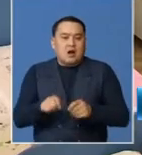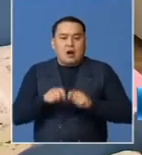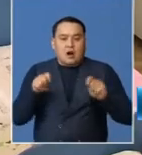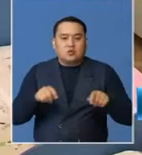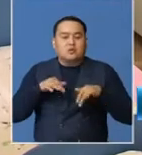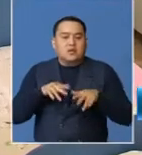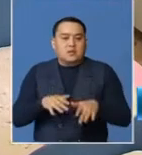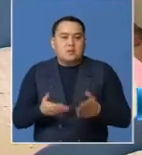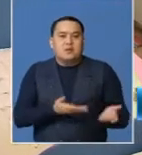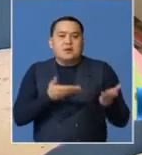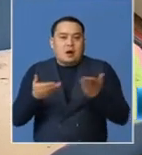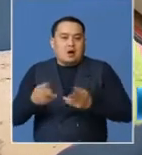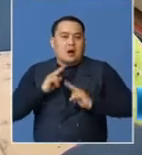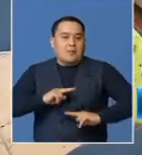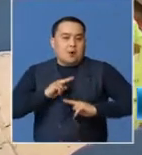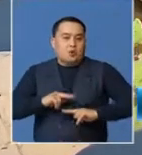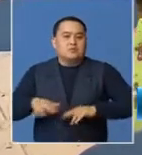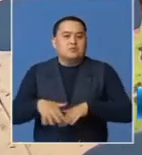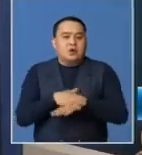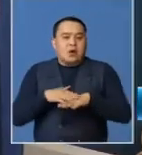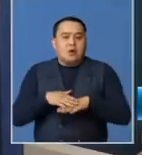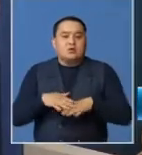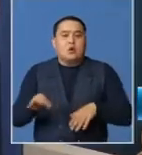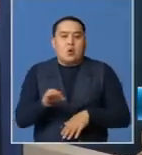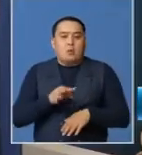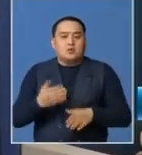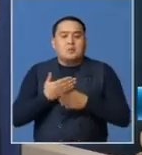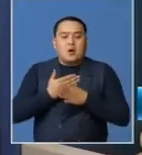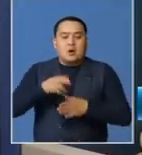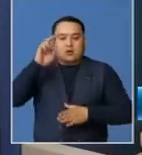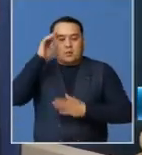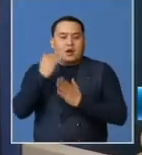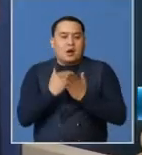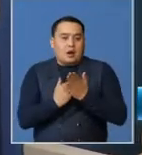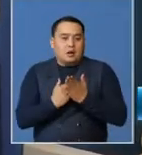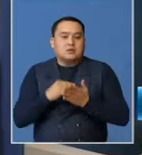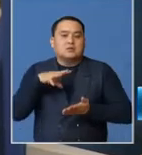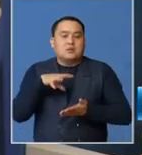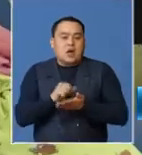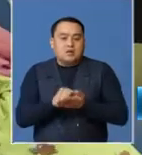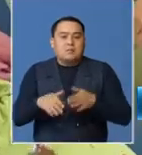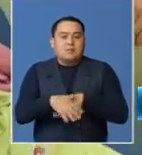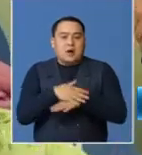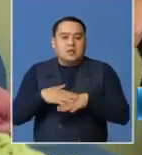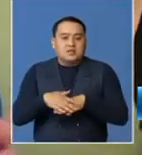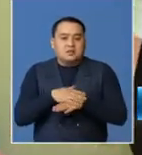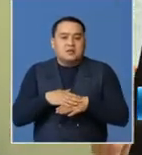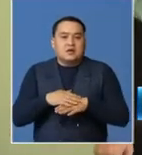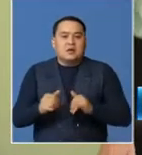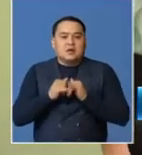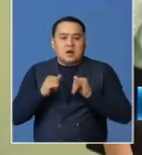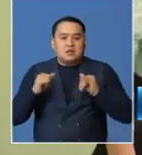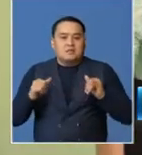свое дело и пригласить на работу односельчан жителям области помогает госпрограмма «Продуктивная занятость населения и